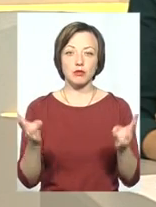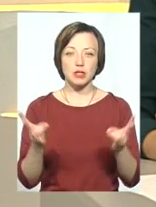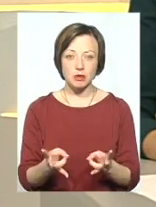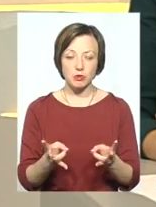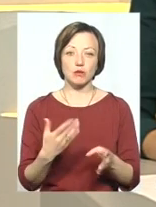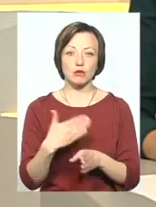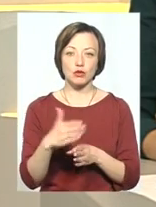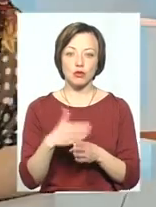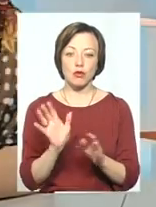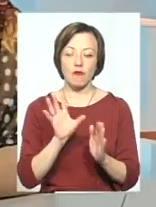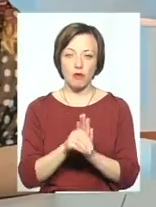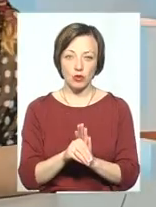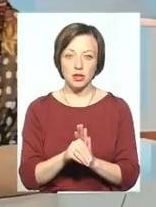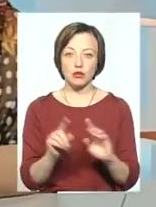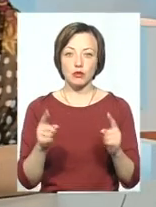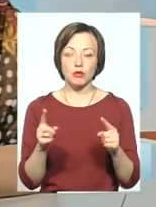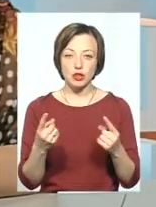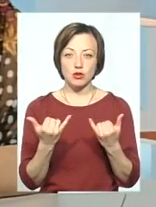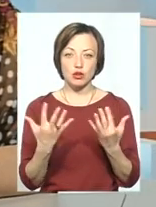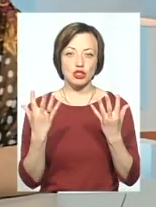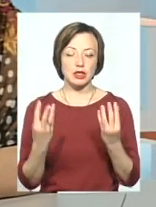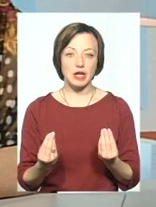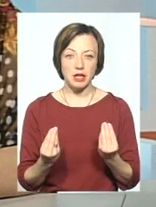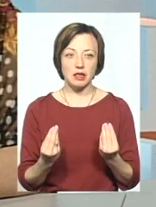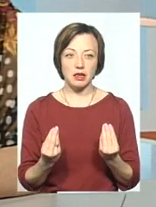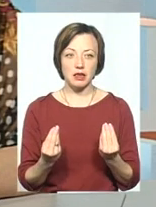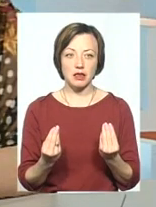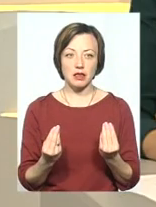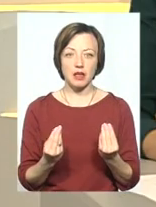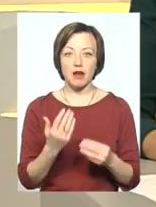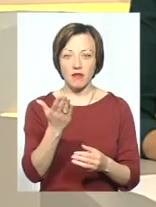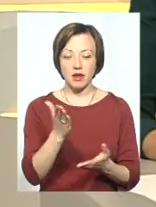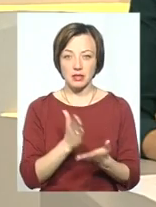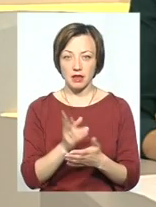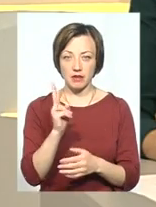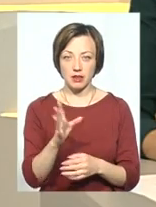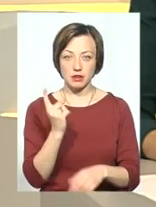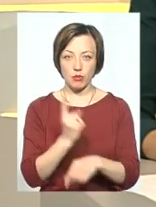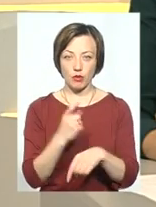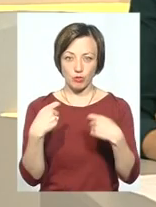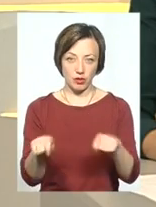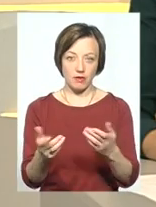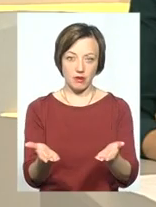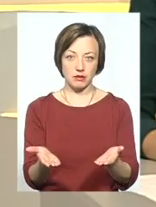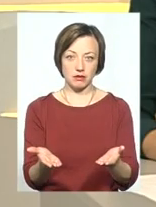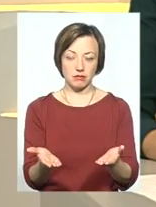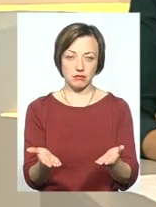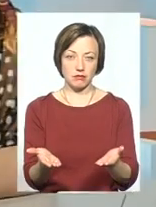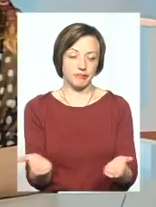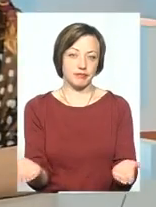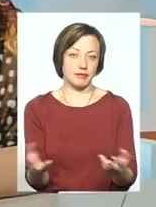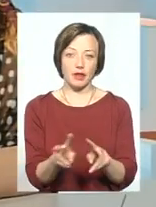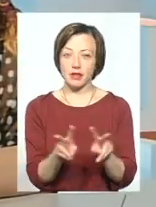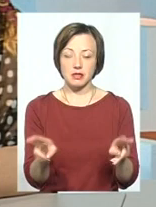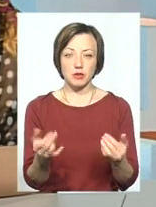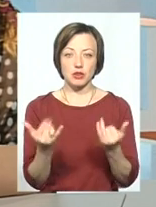потрібно поступово вводити, тому що на сьогоднішній день от вилоділи квартирою і вам її забороняють продавати. Ну, оце те